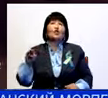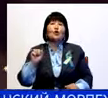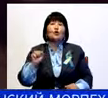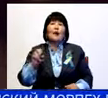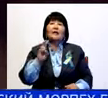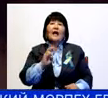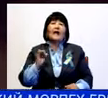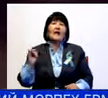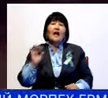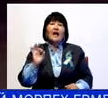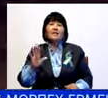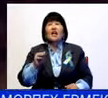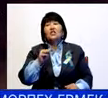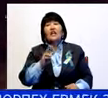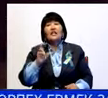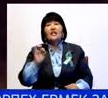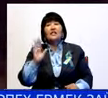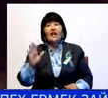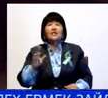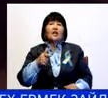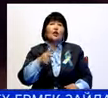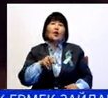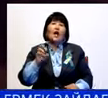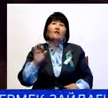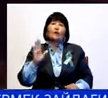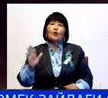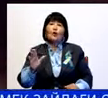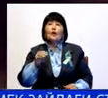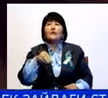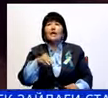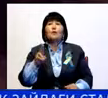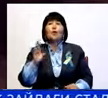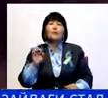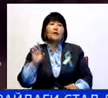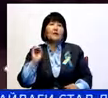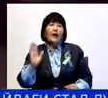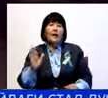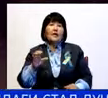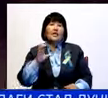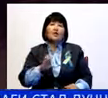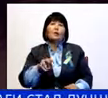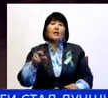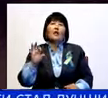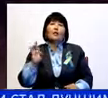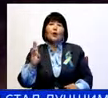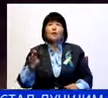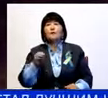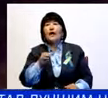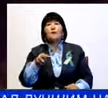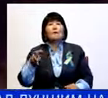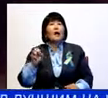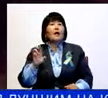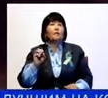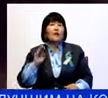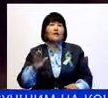Наги Ильясов, Жалиль Кизатов, Георгий Ковтунов, Таймбет Кумекпаев, Семен Ларионов, Шахбек Махамбетов,